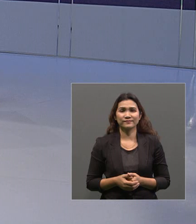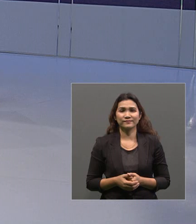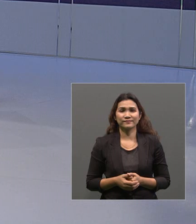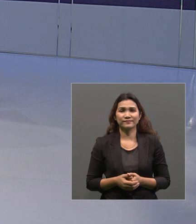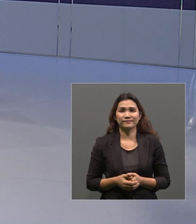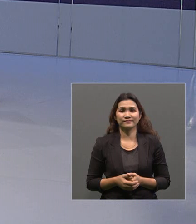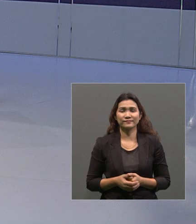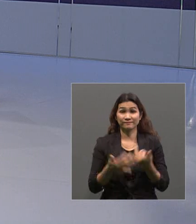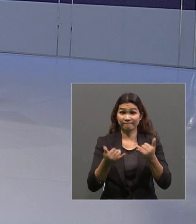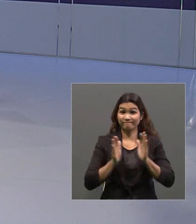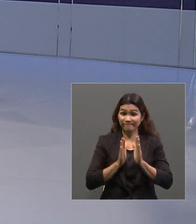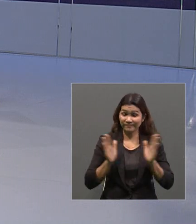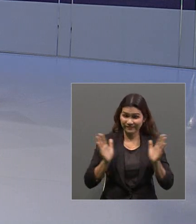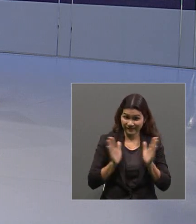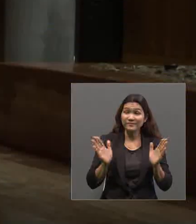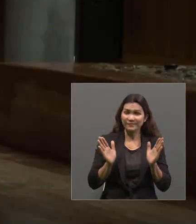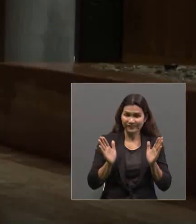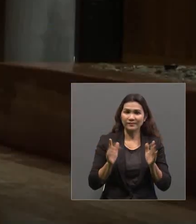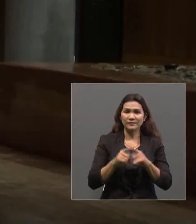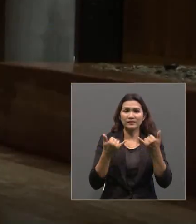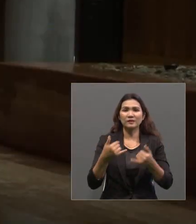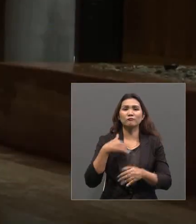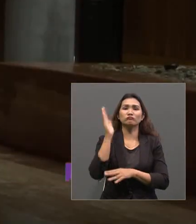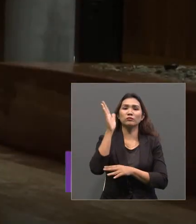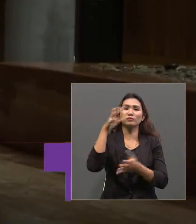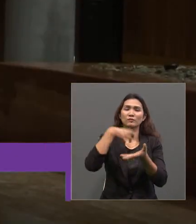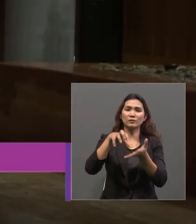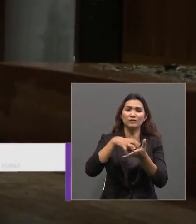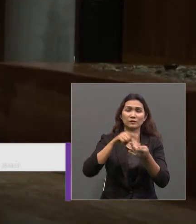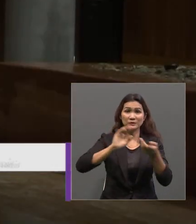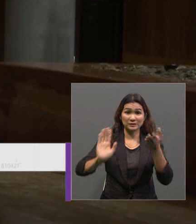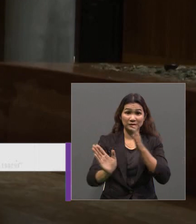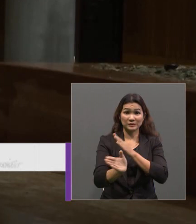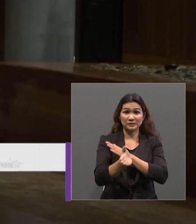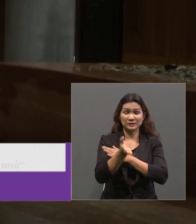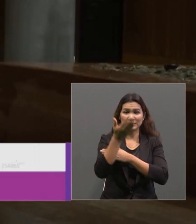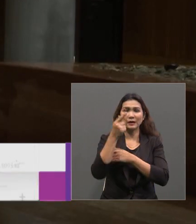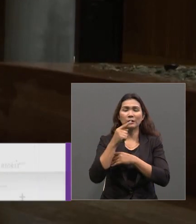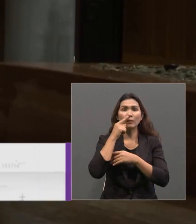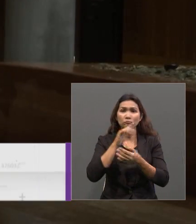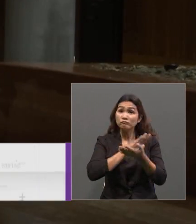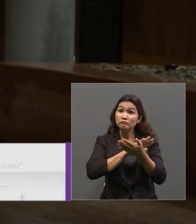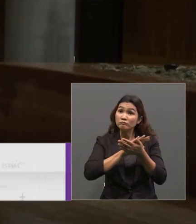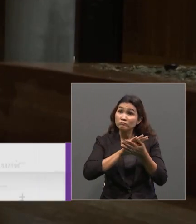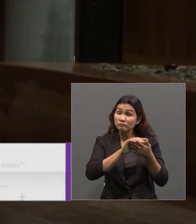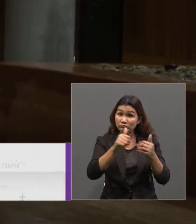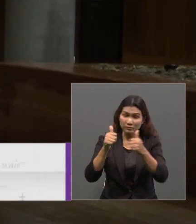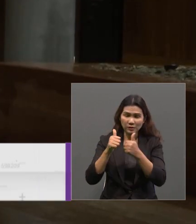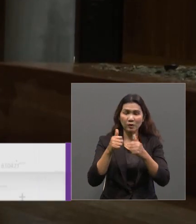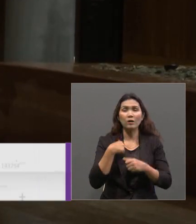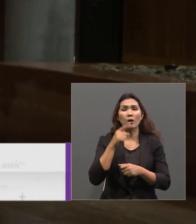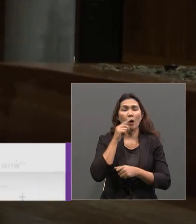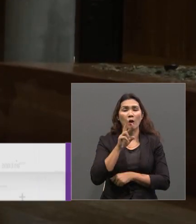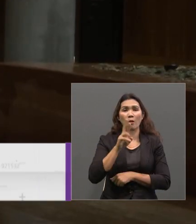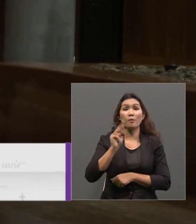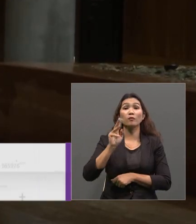ขอบคุณค่ะคุณวีรศักดิ์คุณปฐมพรค่ะการอภิปรายตลอดทั้งช่วงเช้านะคะก็เป็นไปด้วยความเรียบร้อยค่ะโดยรัฐมนตรีแต่ละ